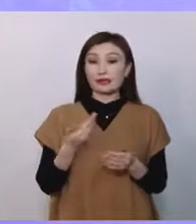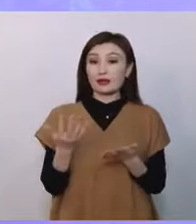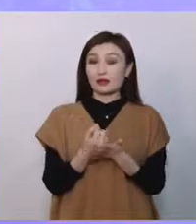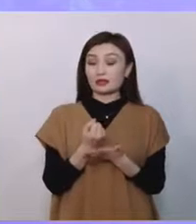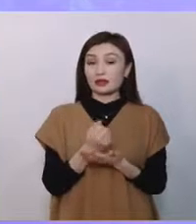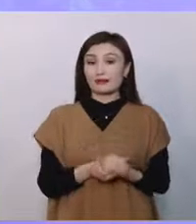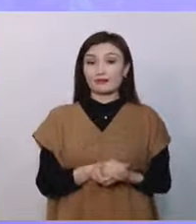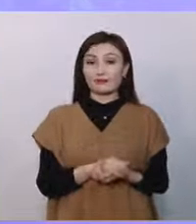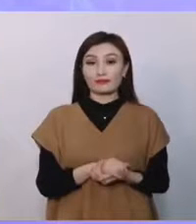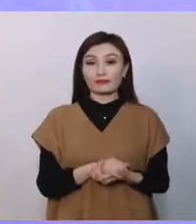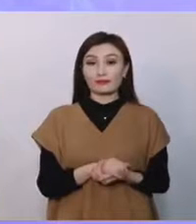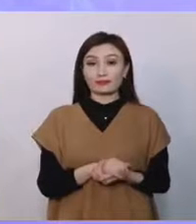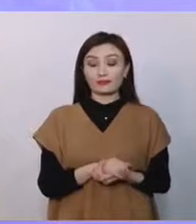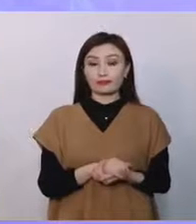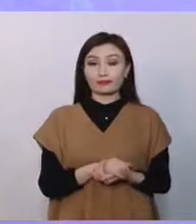решение